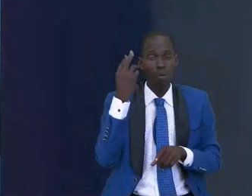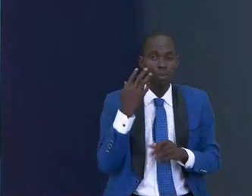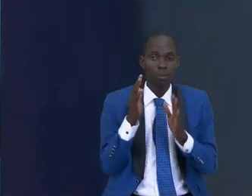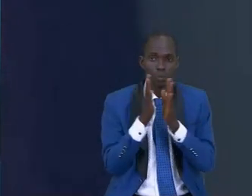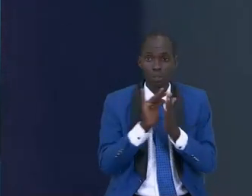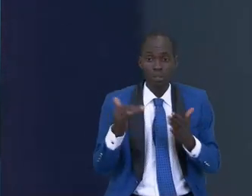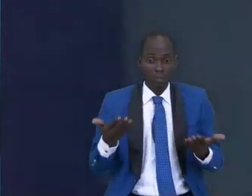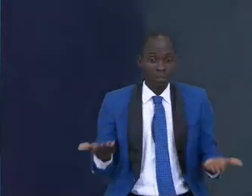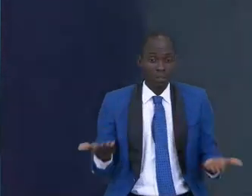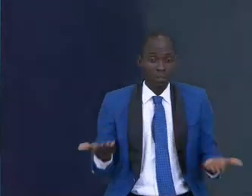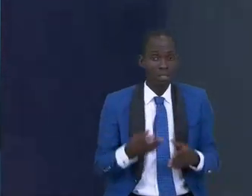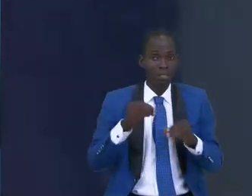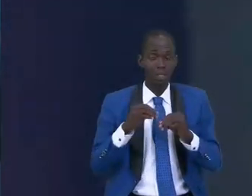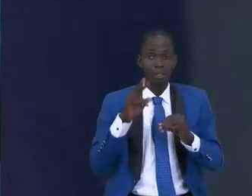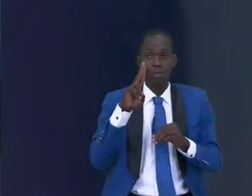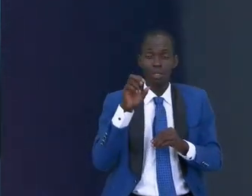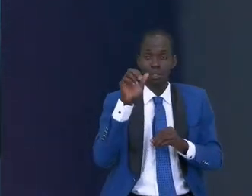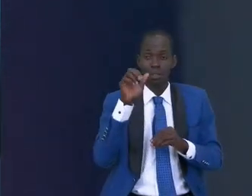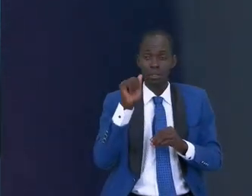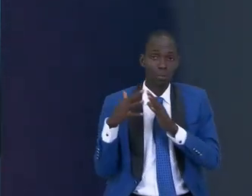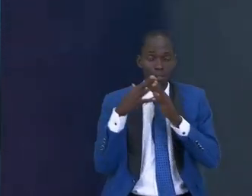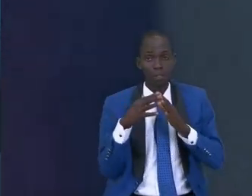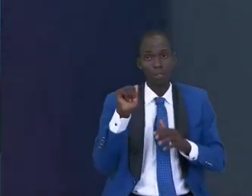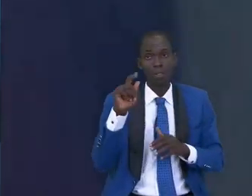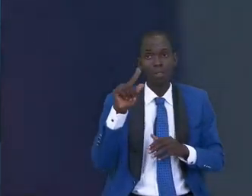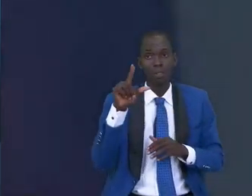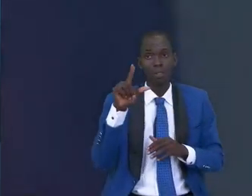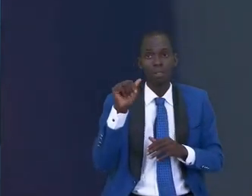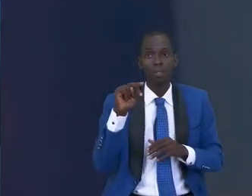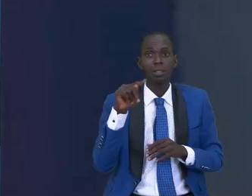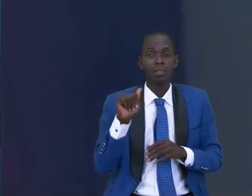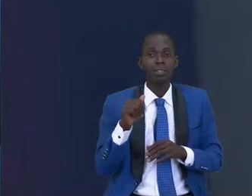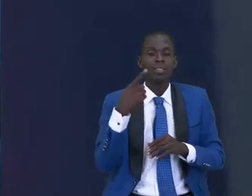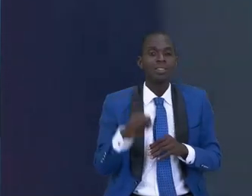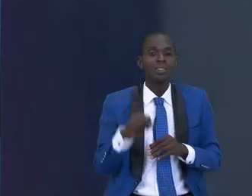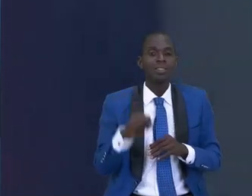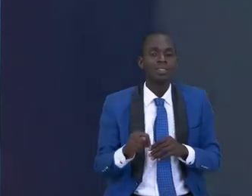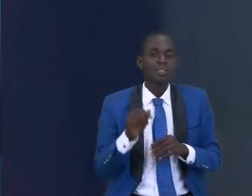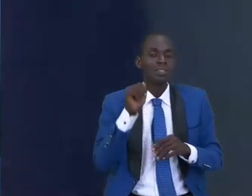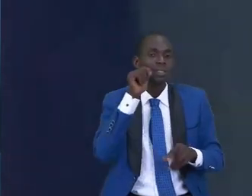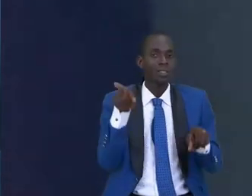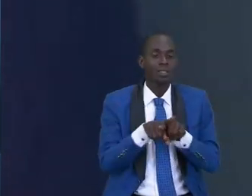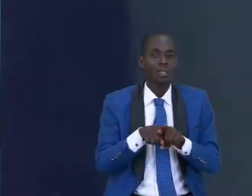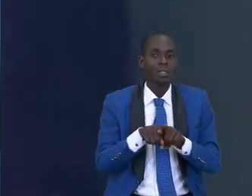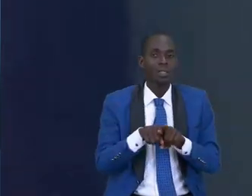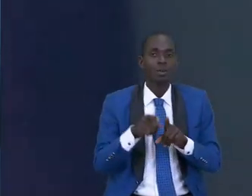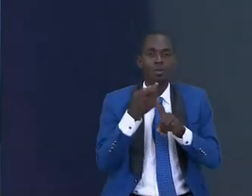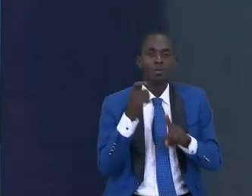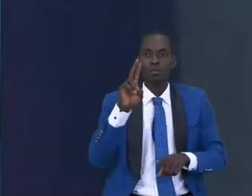Ici à Minnesota, où le cas est en cours, ma soeur qui